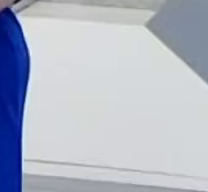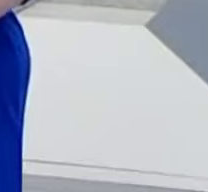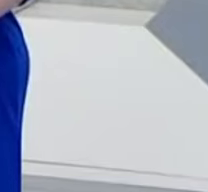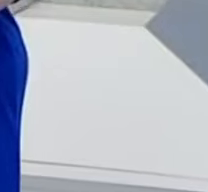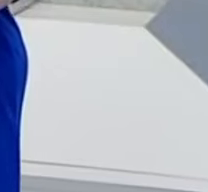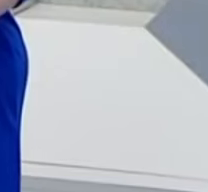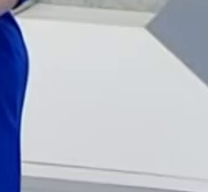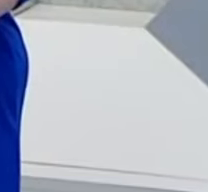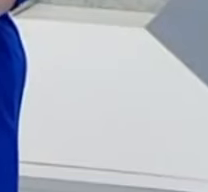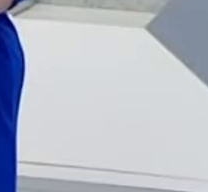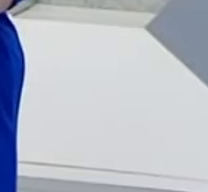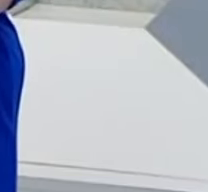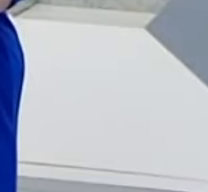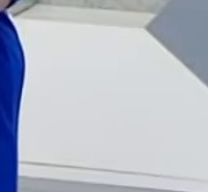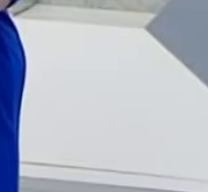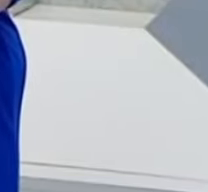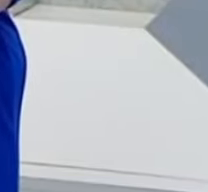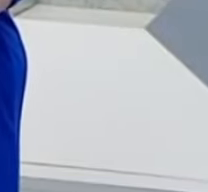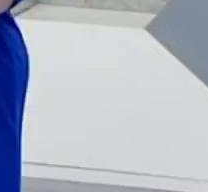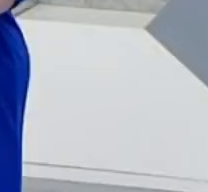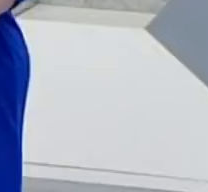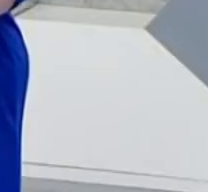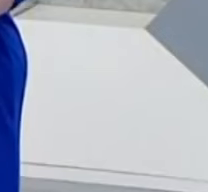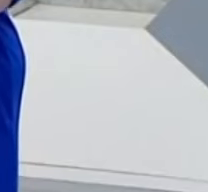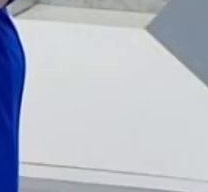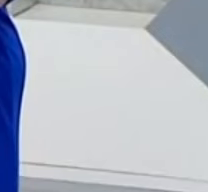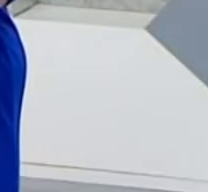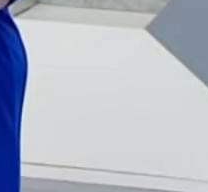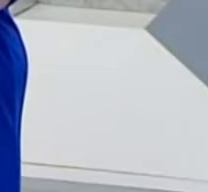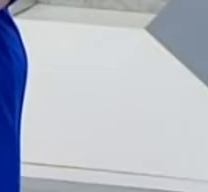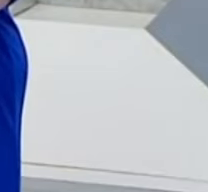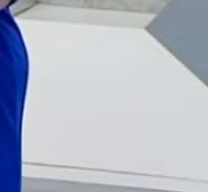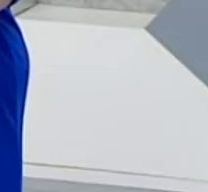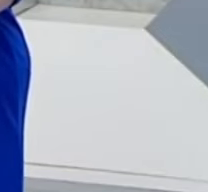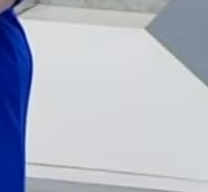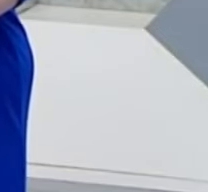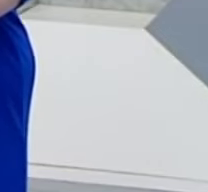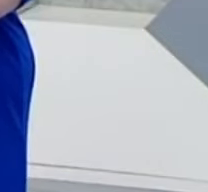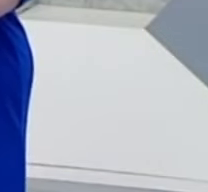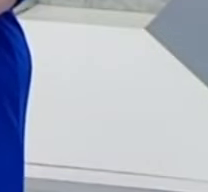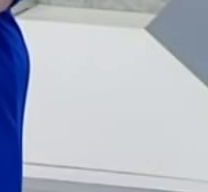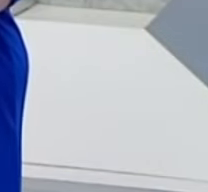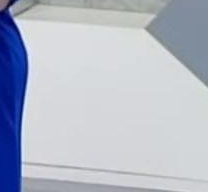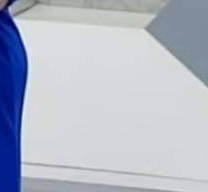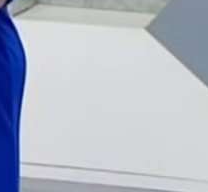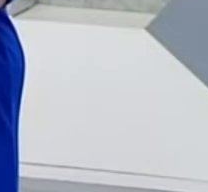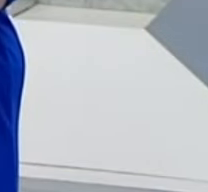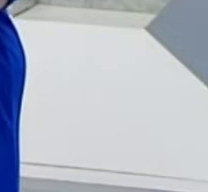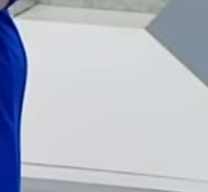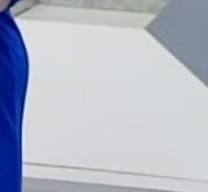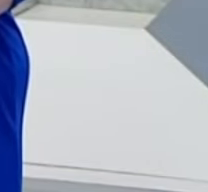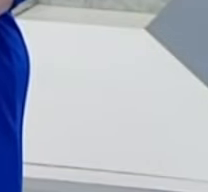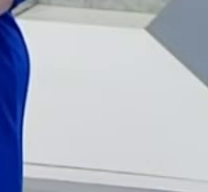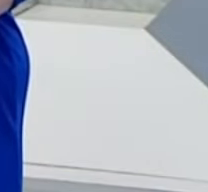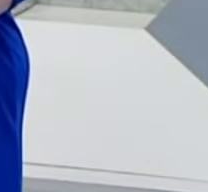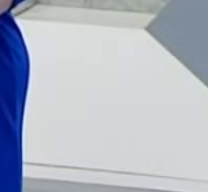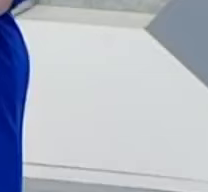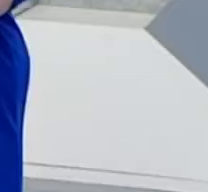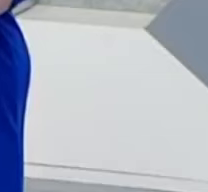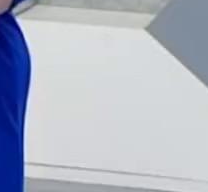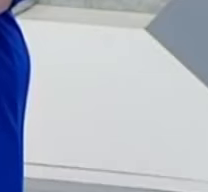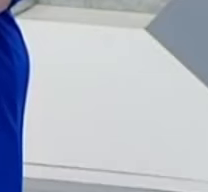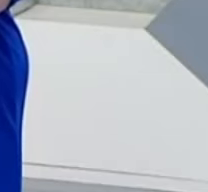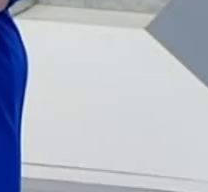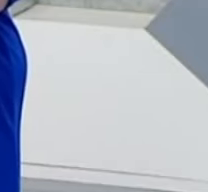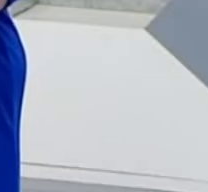news kapuso para sa m mai na balita magsubscribe sa GMA integrated news sa YouTube sa mga kapuso naman abroad